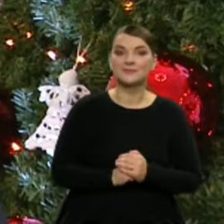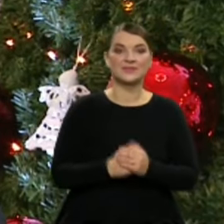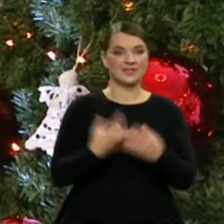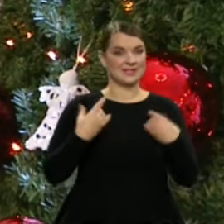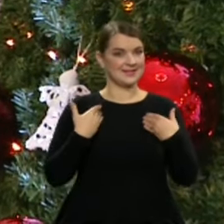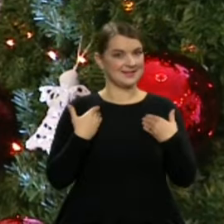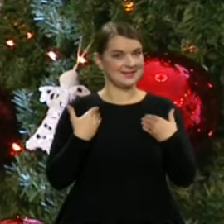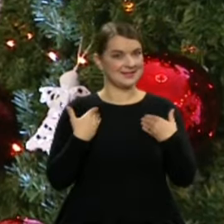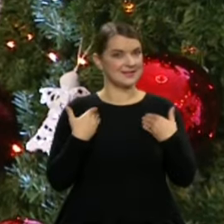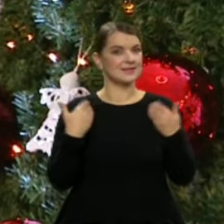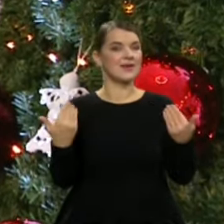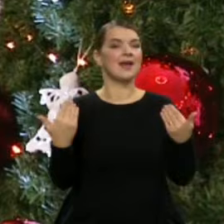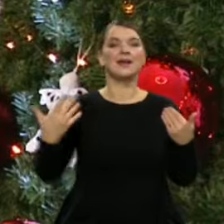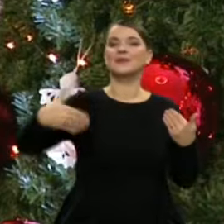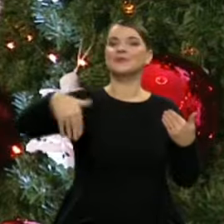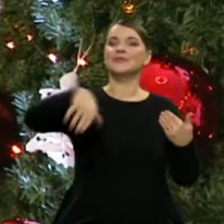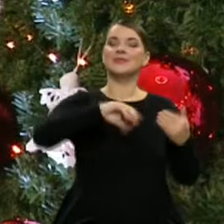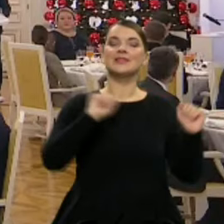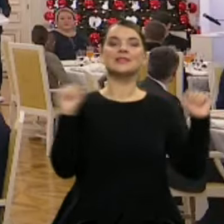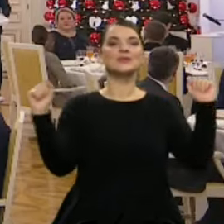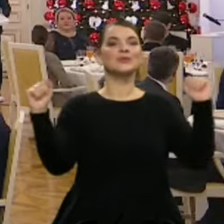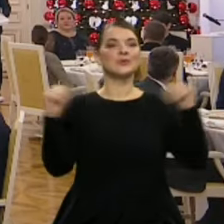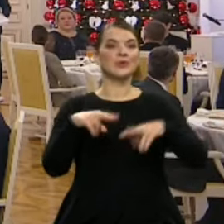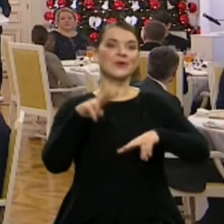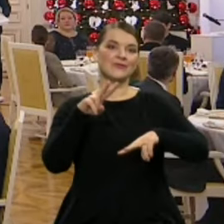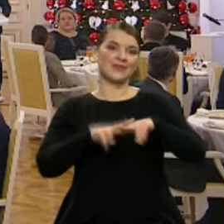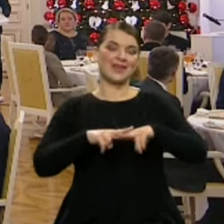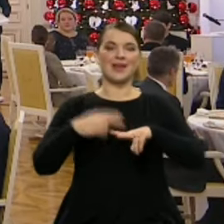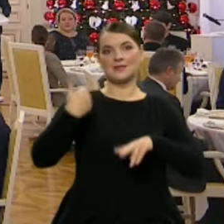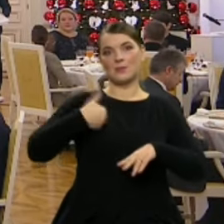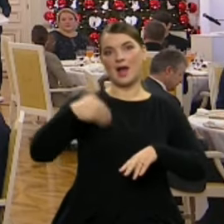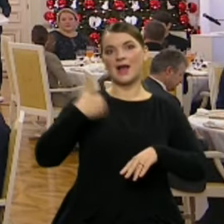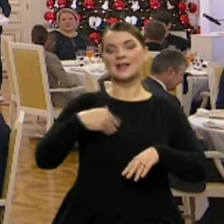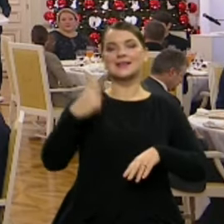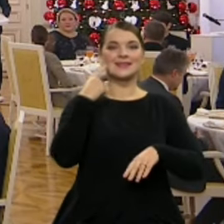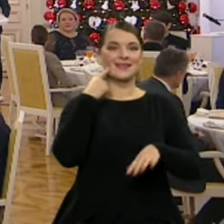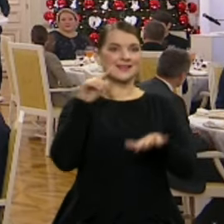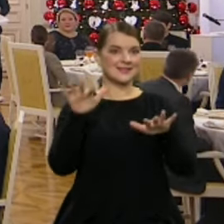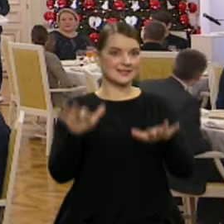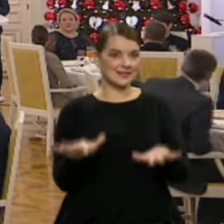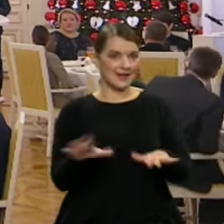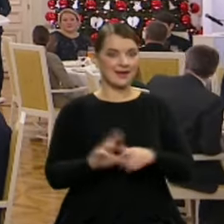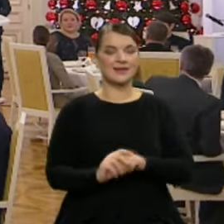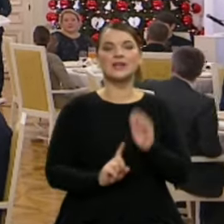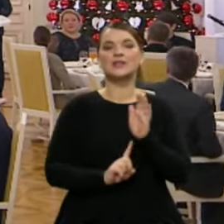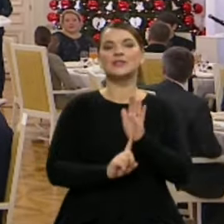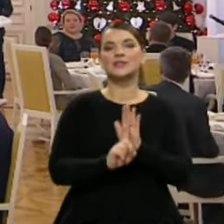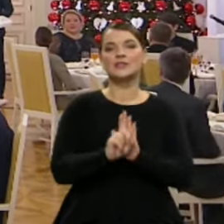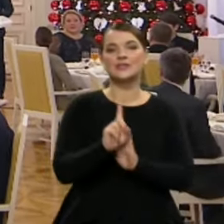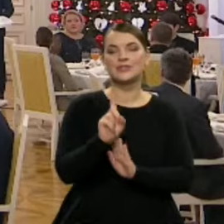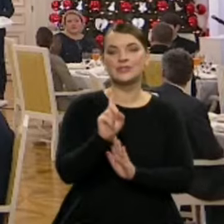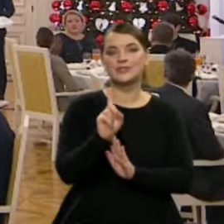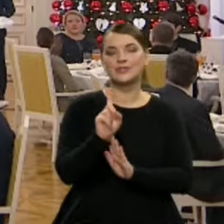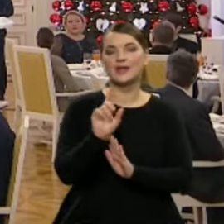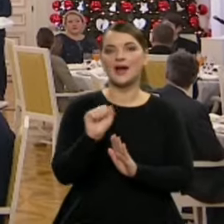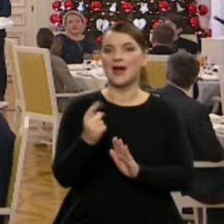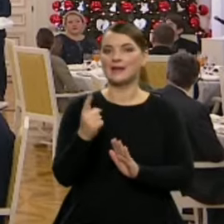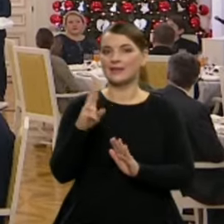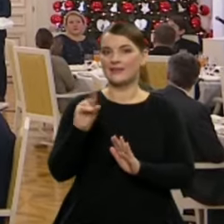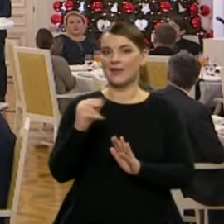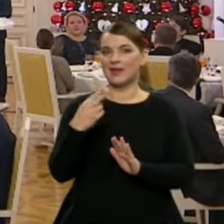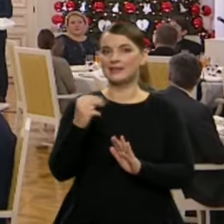prezidento rūmų baltoje salėje, pradėsime tradicinius advento pradžios maldos pusryčius.